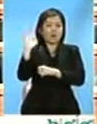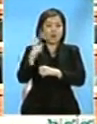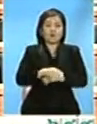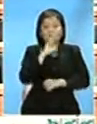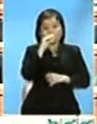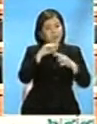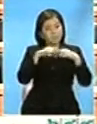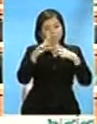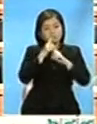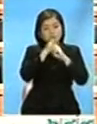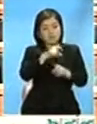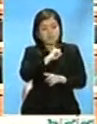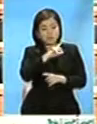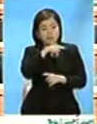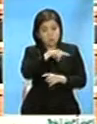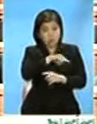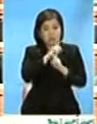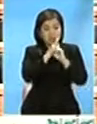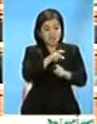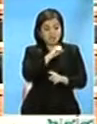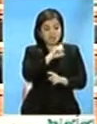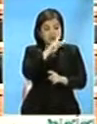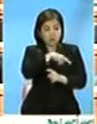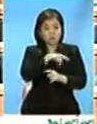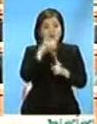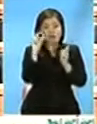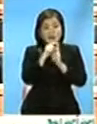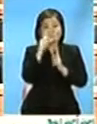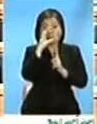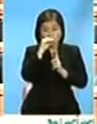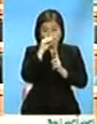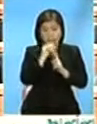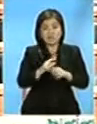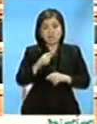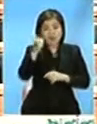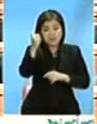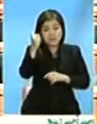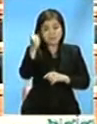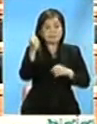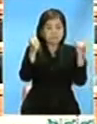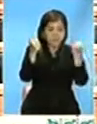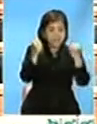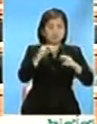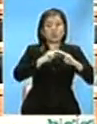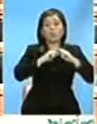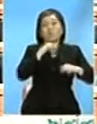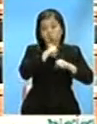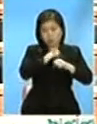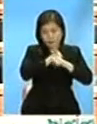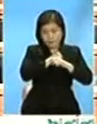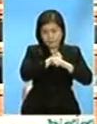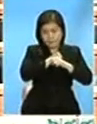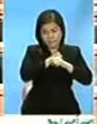งกับหลักพุทธหลักพุทธต้องใช้คำว่าดีชั่วอยู่ที่ตัวทำสู